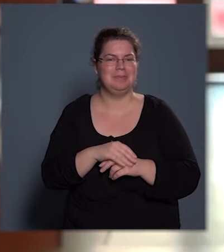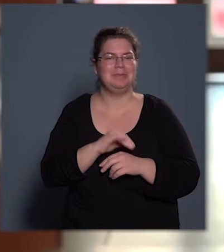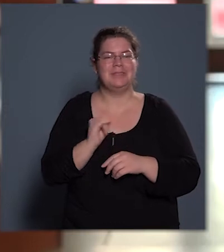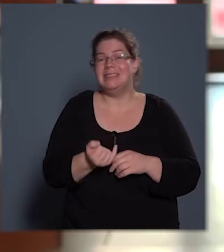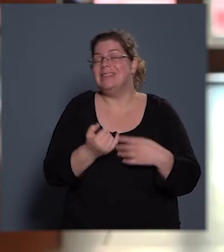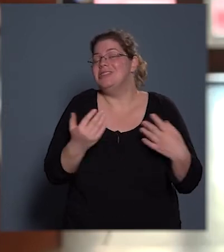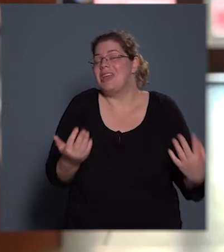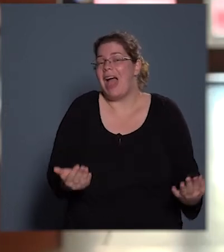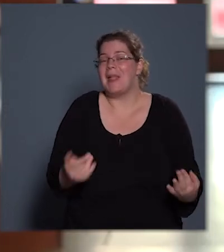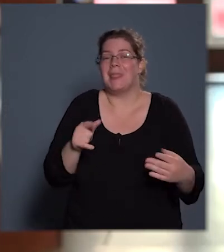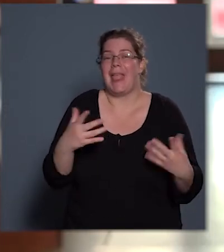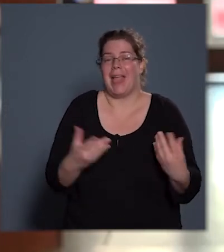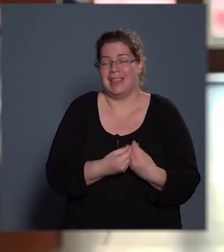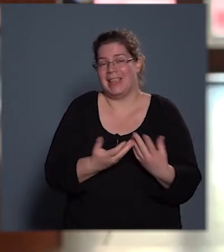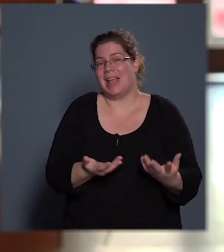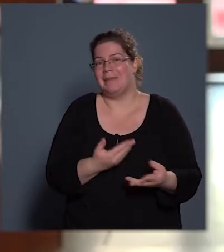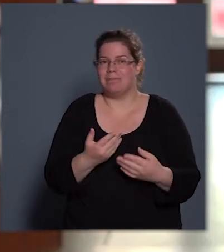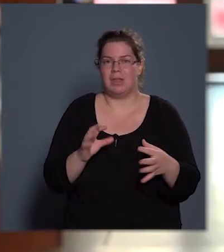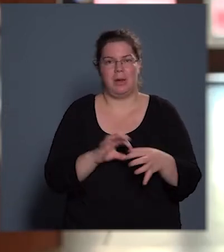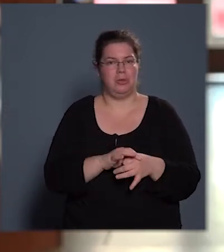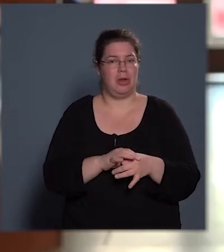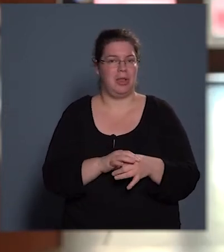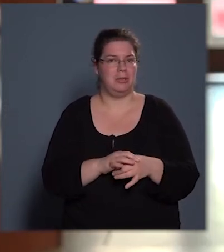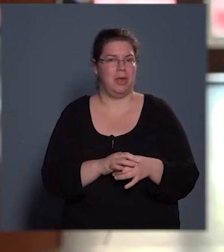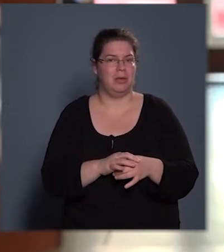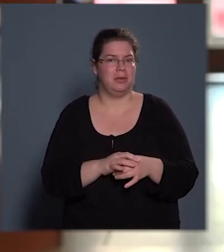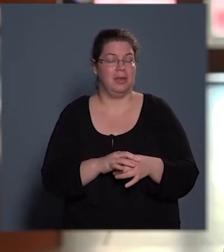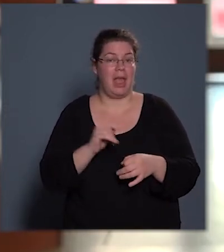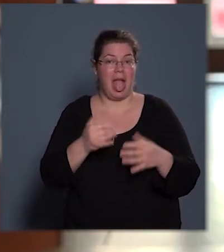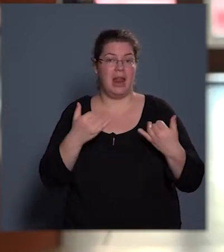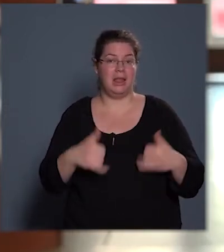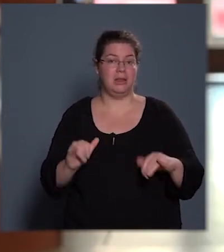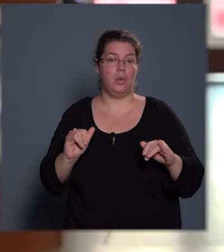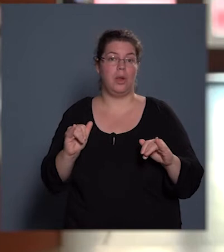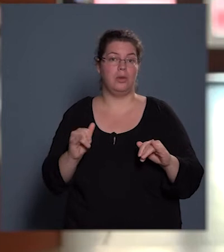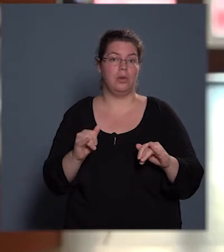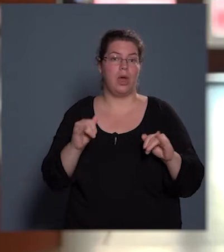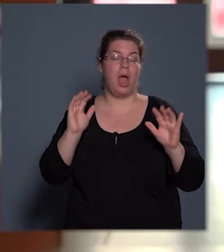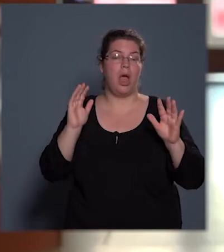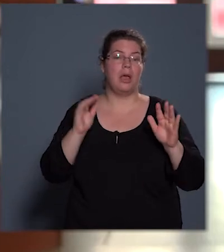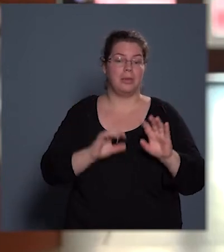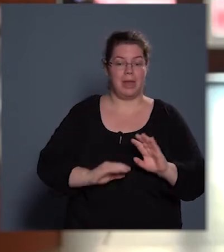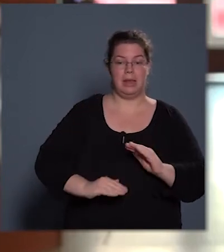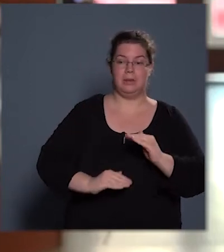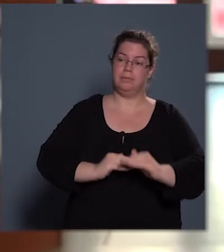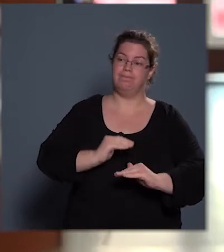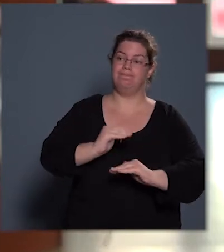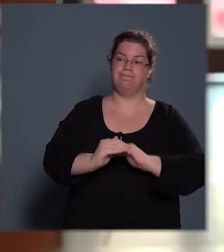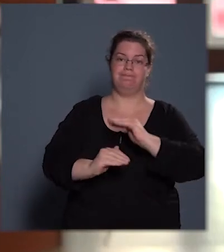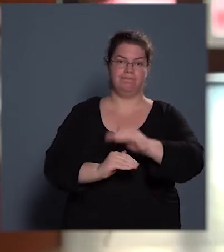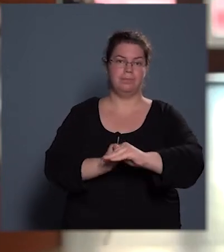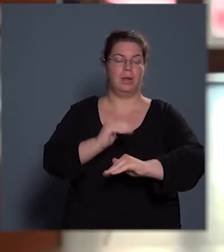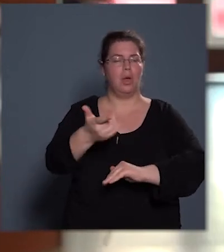És hát ezzel kapcsolatban, hát akkor elindultunk a Szamárlétra alsófokáról, tehát